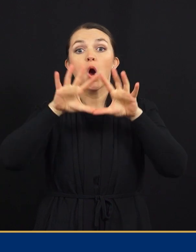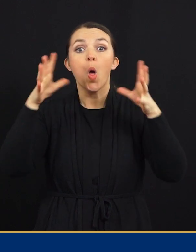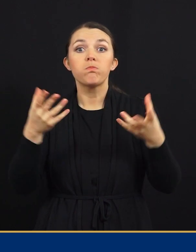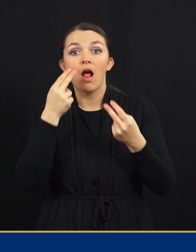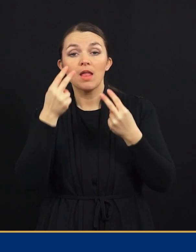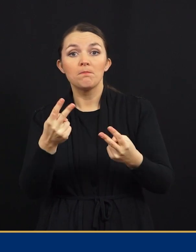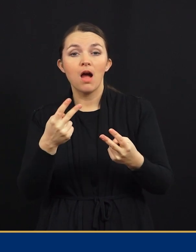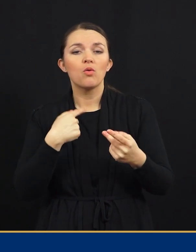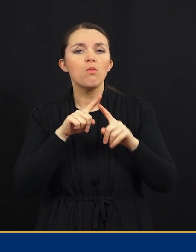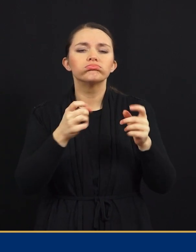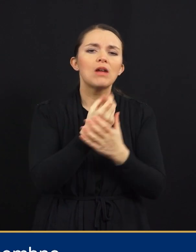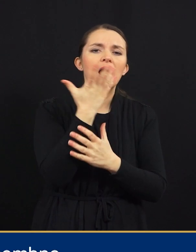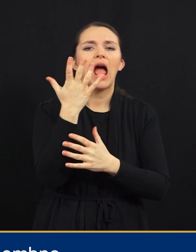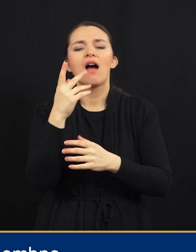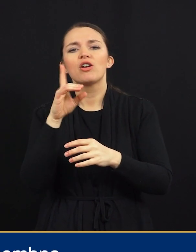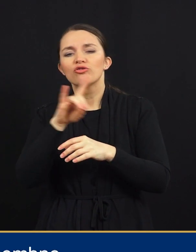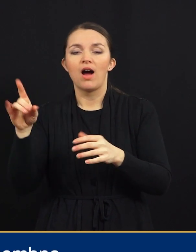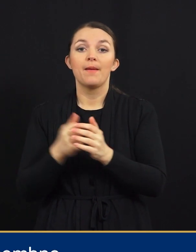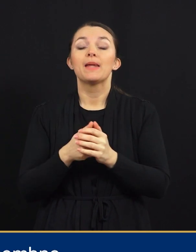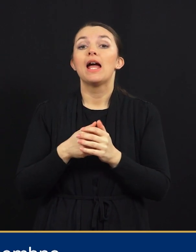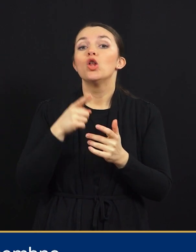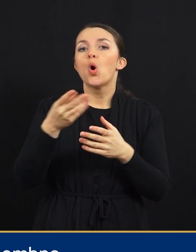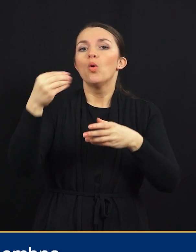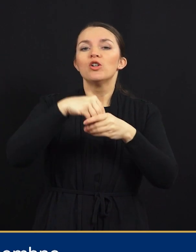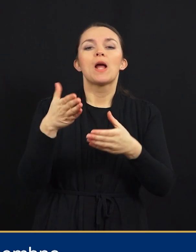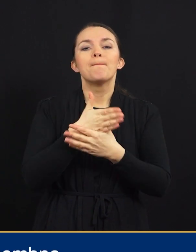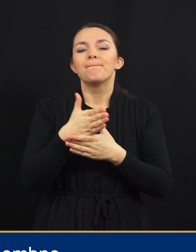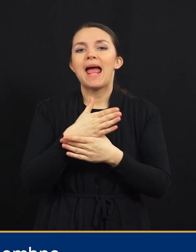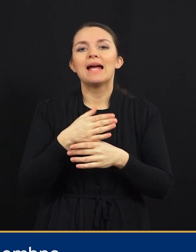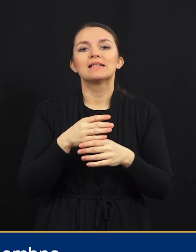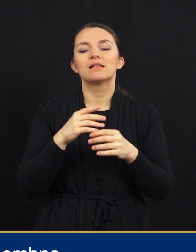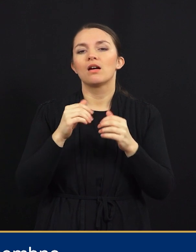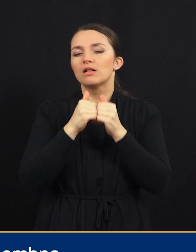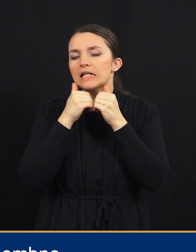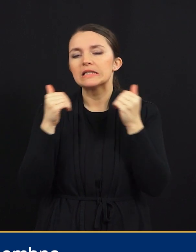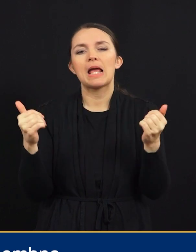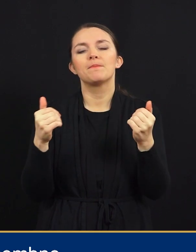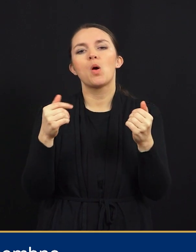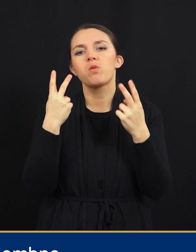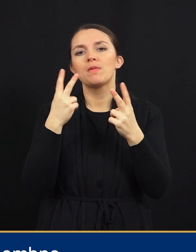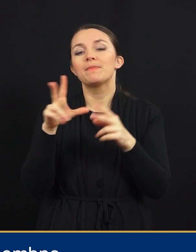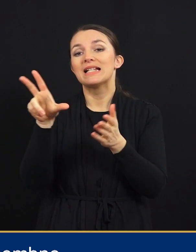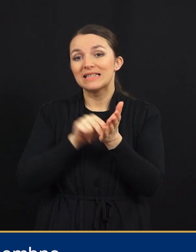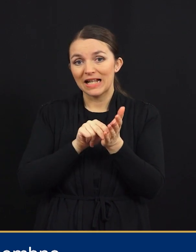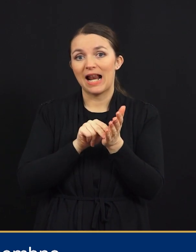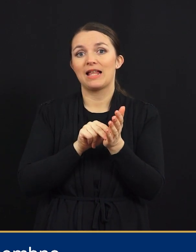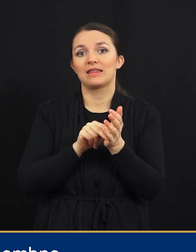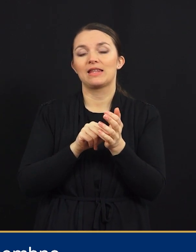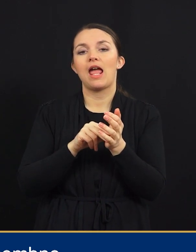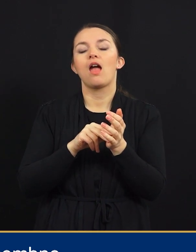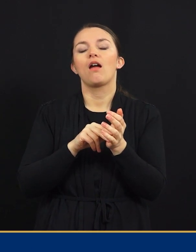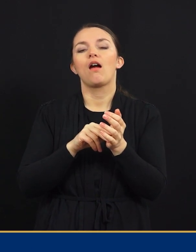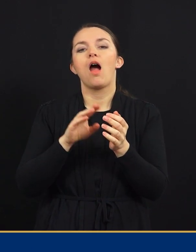merilu. To nas uvršča med izjemno pomembne zglede biotske raznovrstnosti na Zemlji.